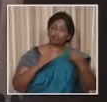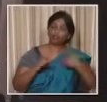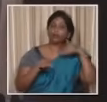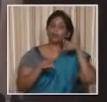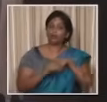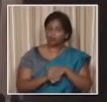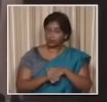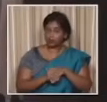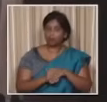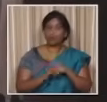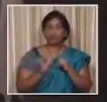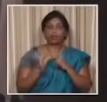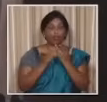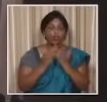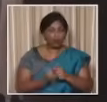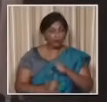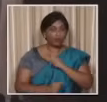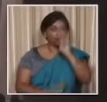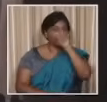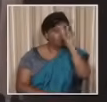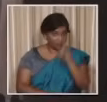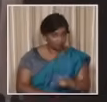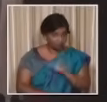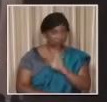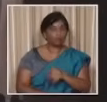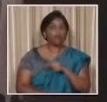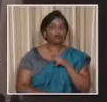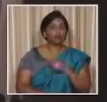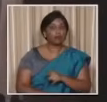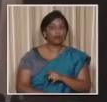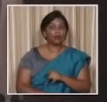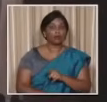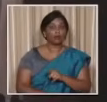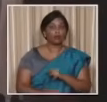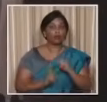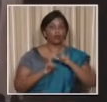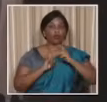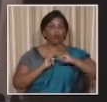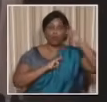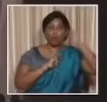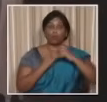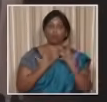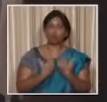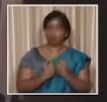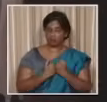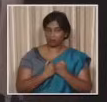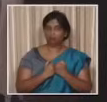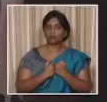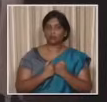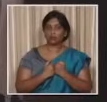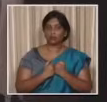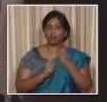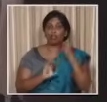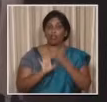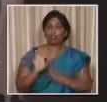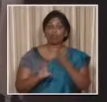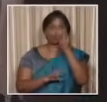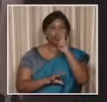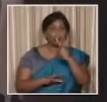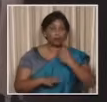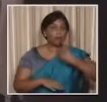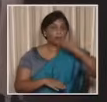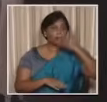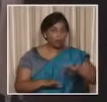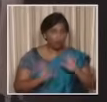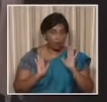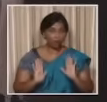අභ්‍යන්තර විගණන විලධාරීවරයෙක් වෙන්නට බැචලර්ස් ඩිග්‍රී එකක් තියෙන්නට ඕන. අවුරුදු 12ක්